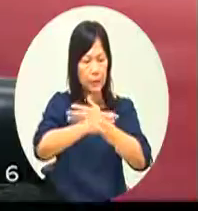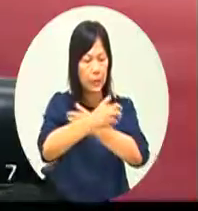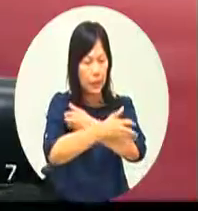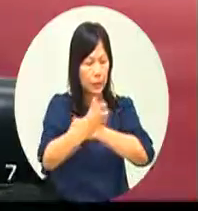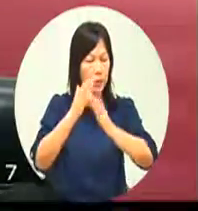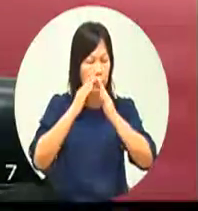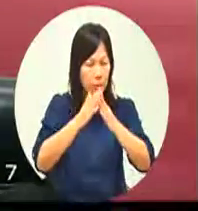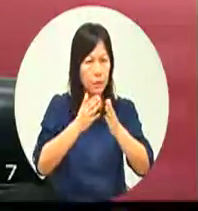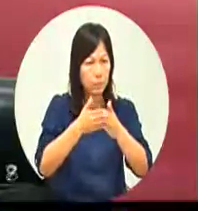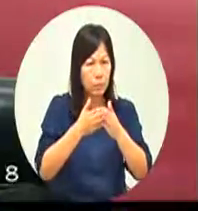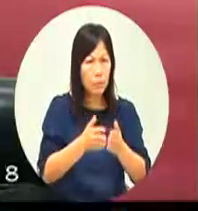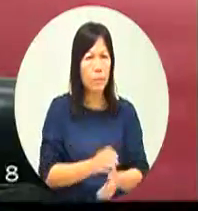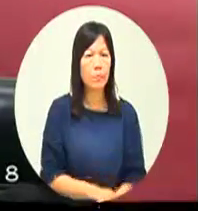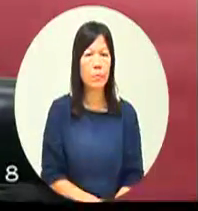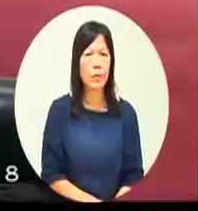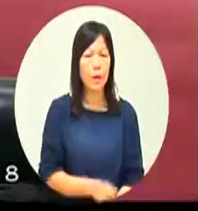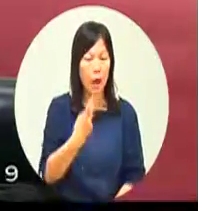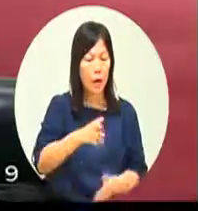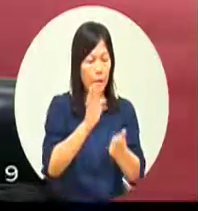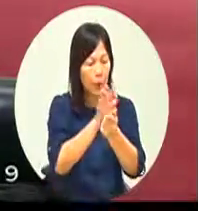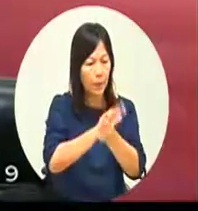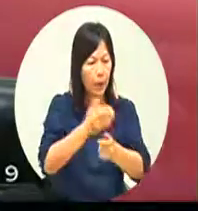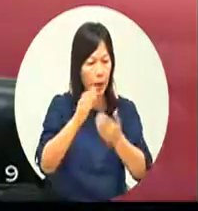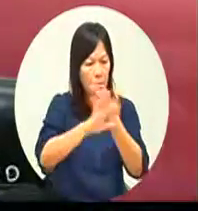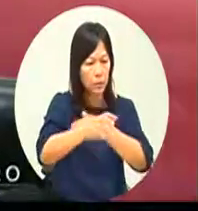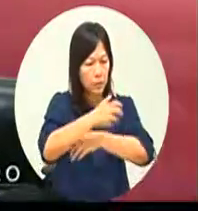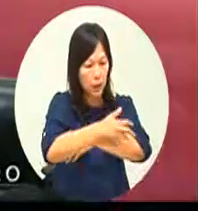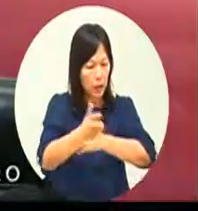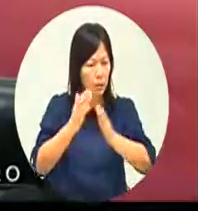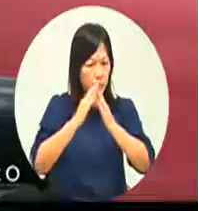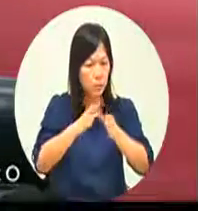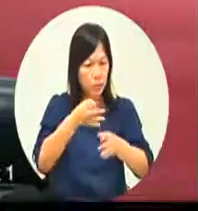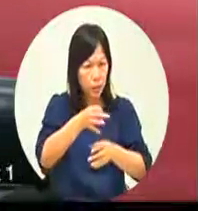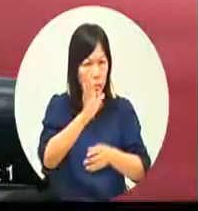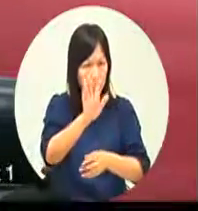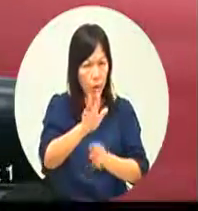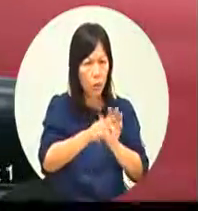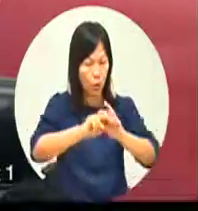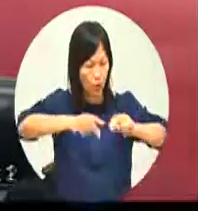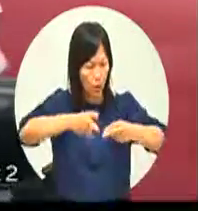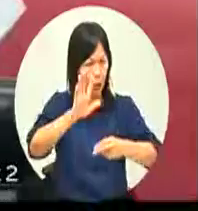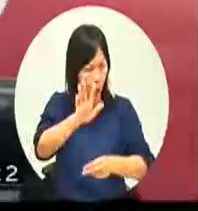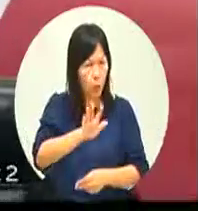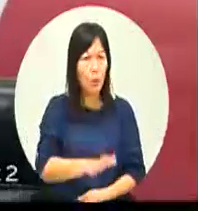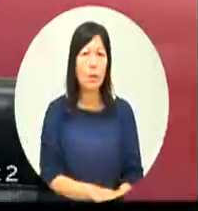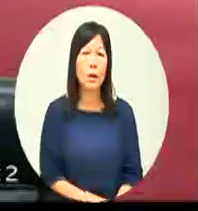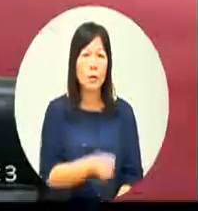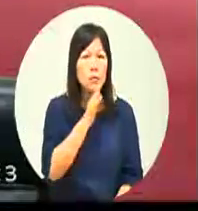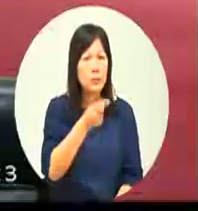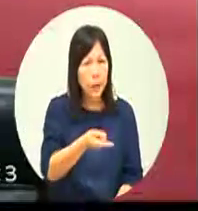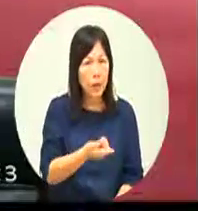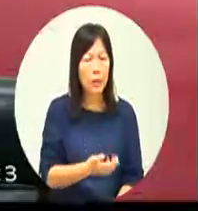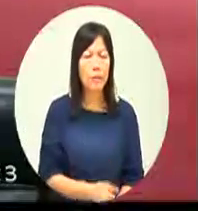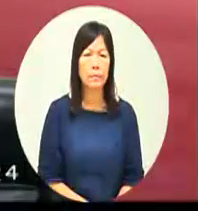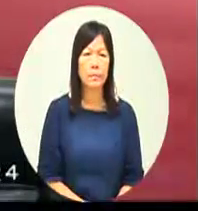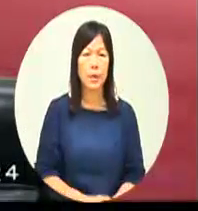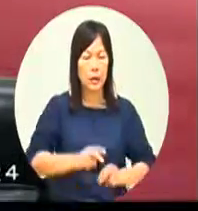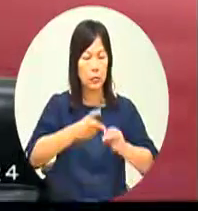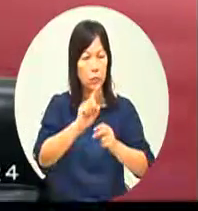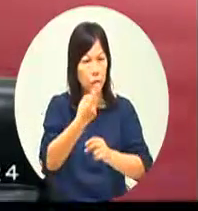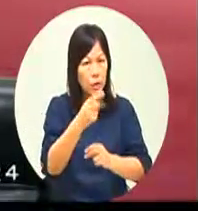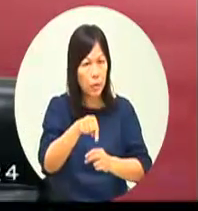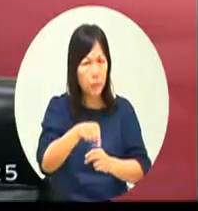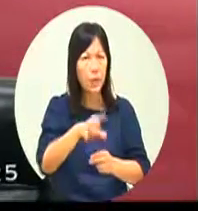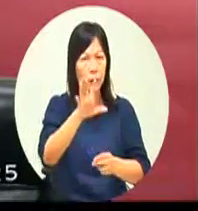没有，你这里有也有待处理外处理的县市费用啊。你不是有修正在这里吗？你的修正理由里面